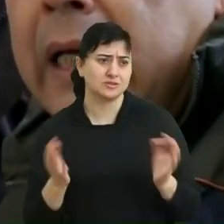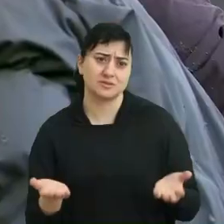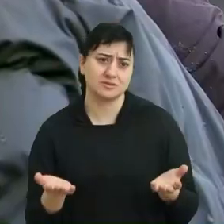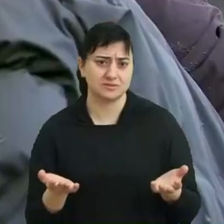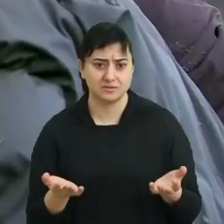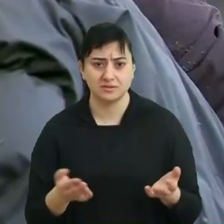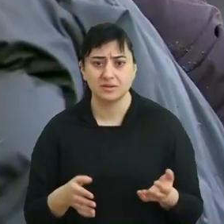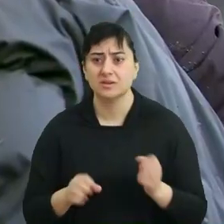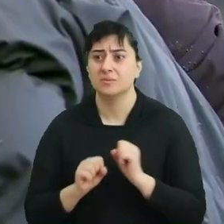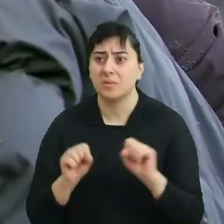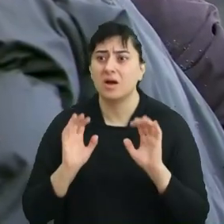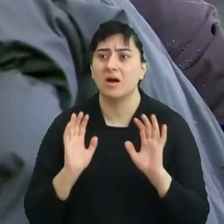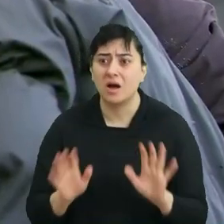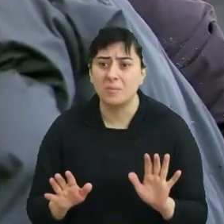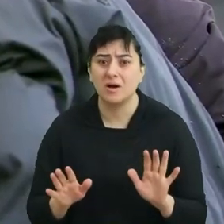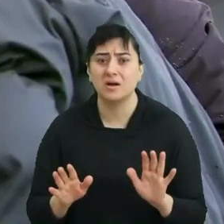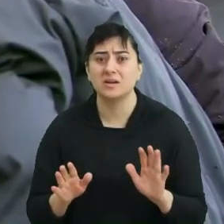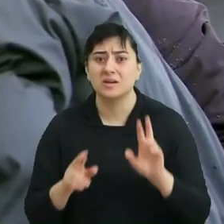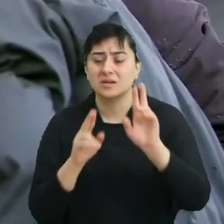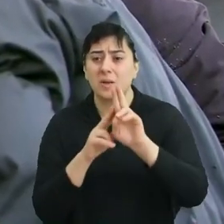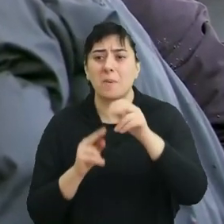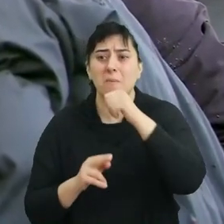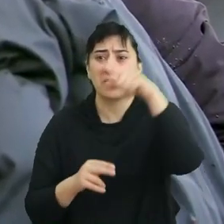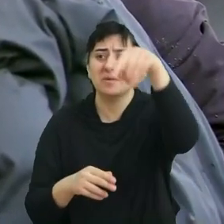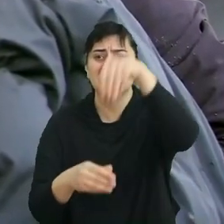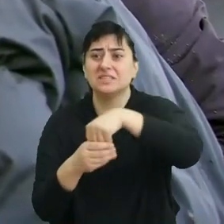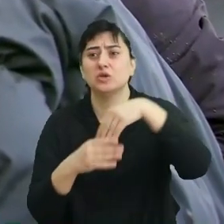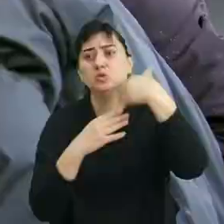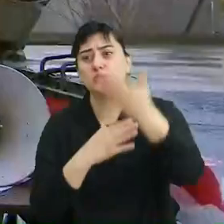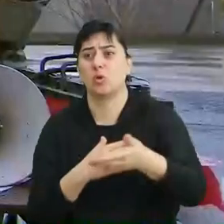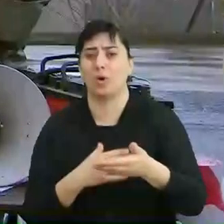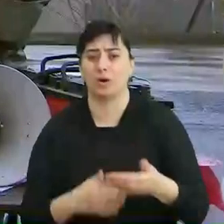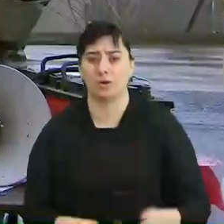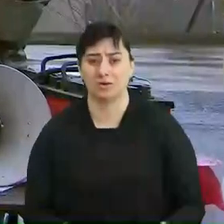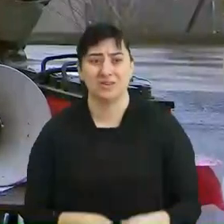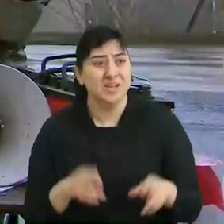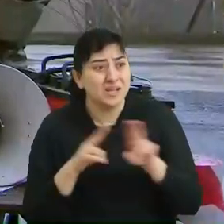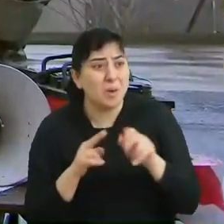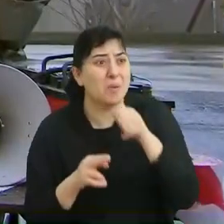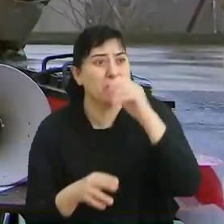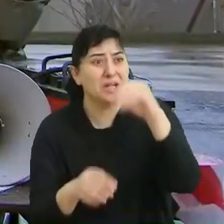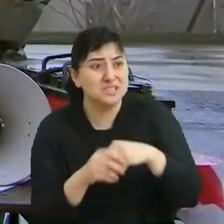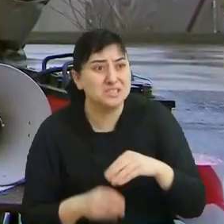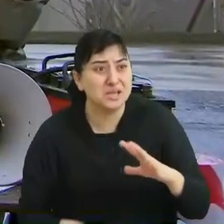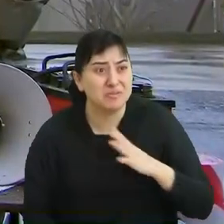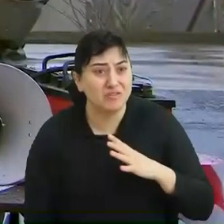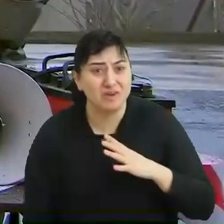mıydı? Patlayacaktı ama Kemal babam içinde olmadan. Kemal babam içinde...